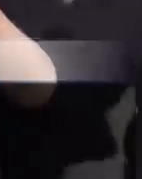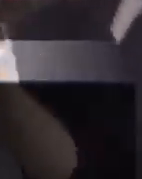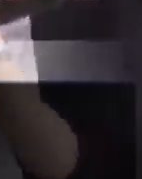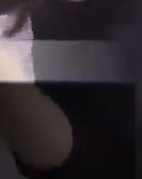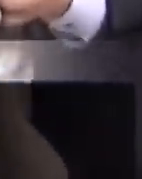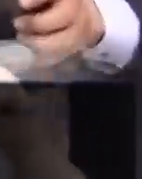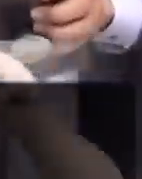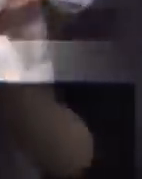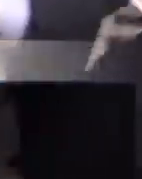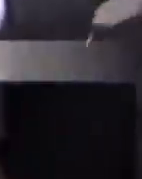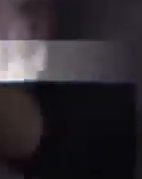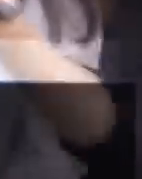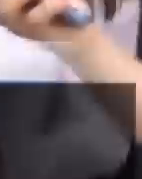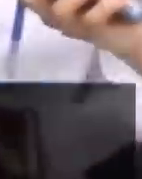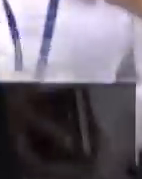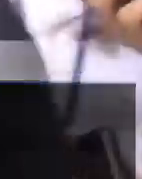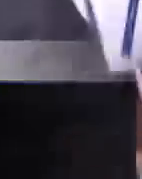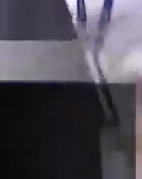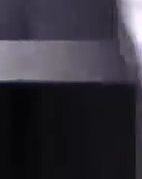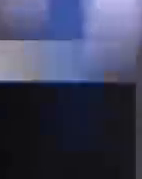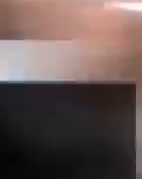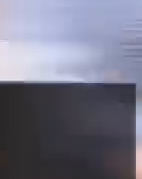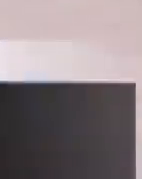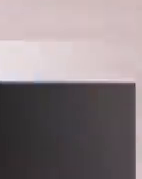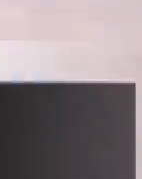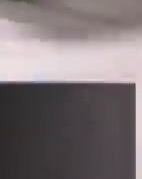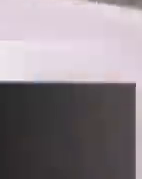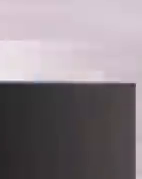뭐 유감 표명이나 사과 필요하다는 지적도 계속 있는데요.